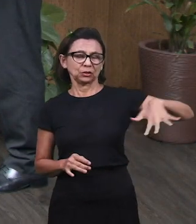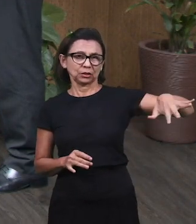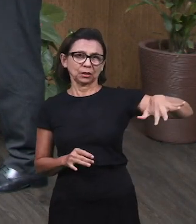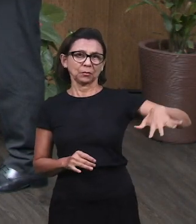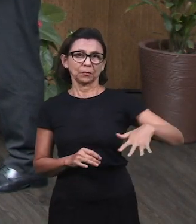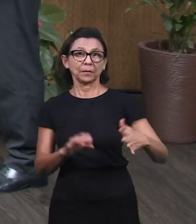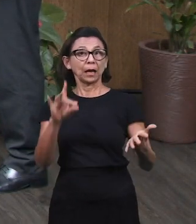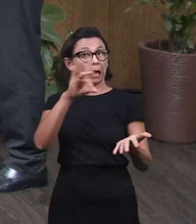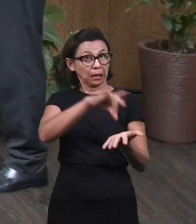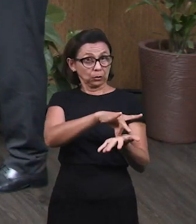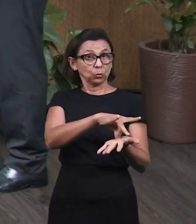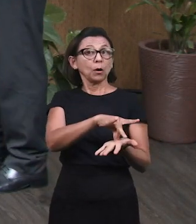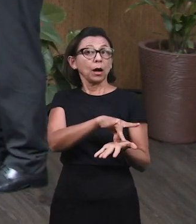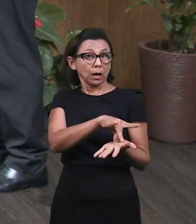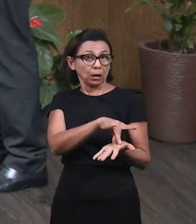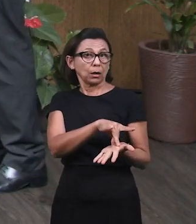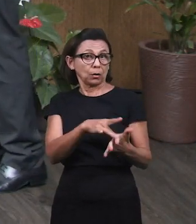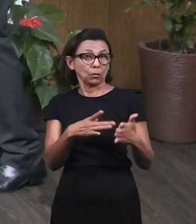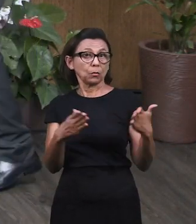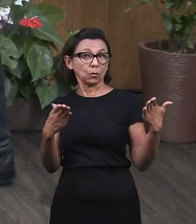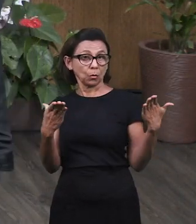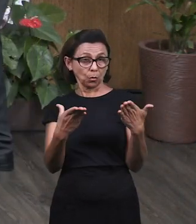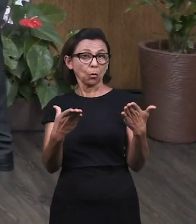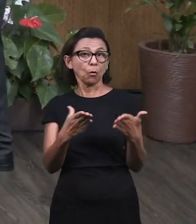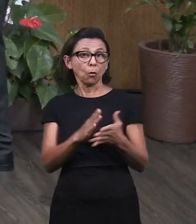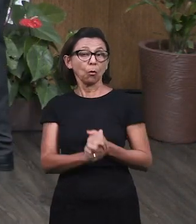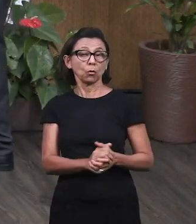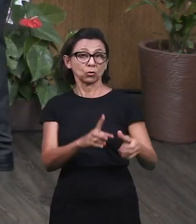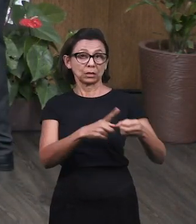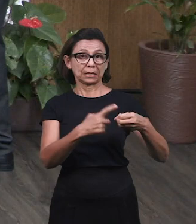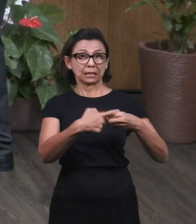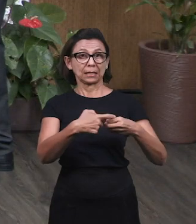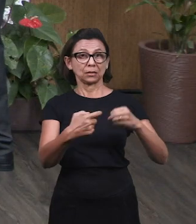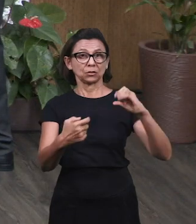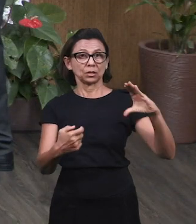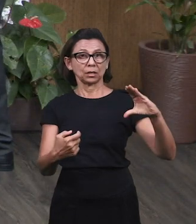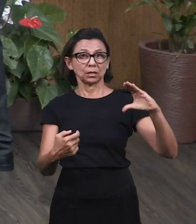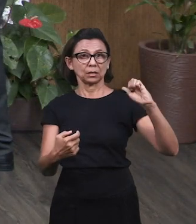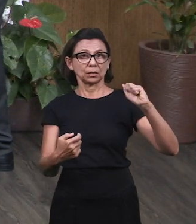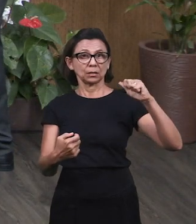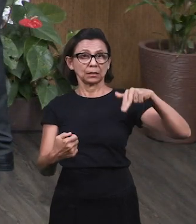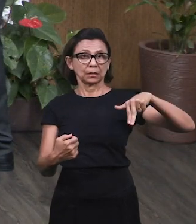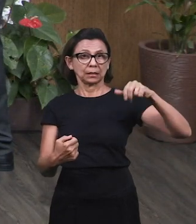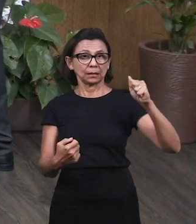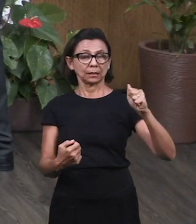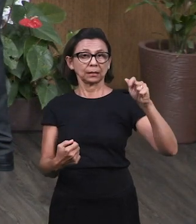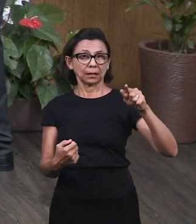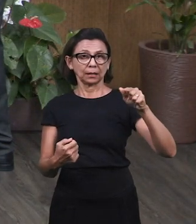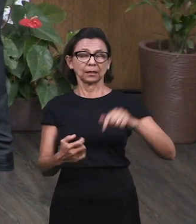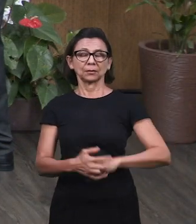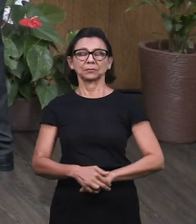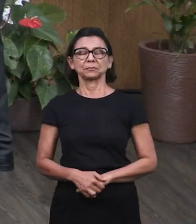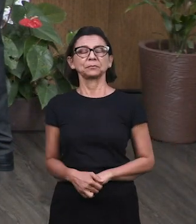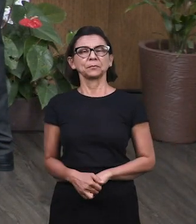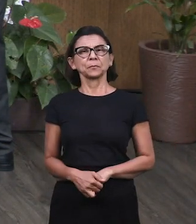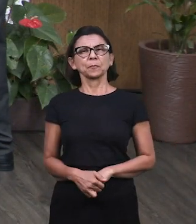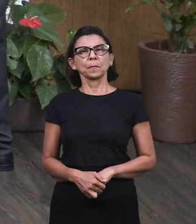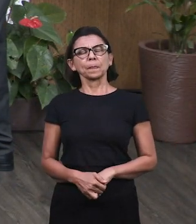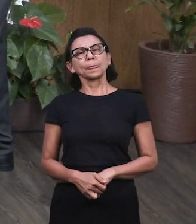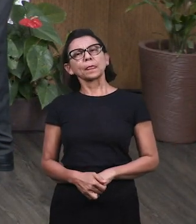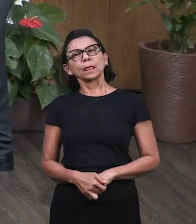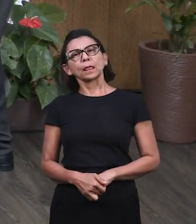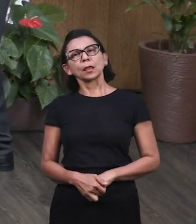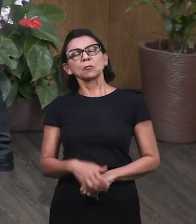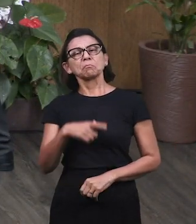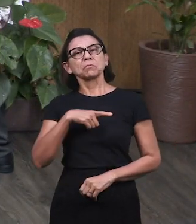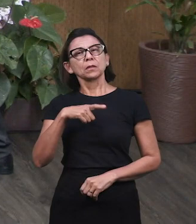On peut voir au fond la ville de Cana. Quelques historiens disent que Jésus est passé même pour